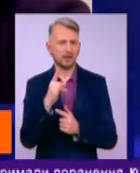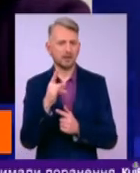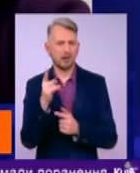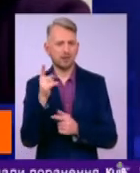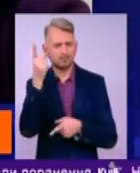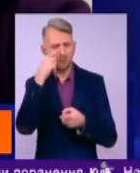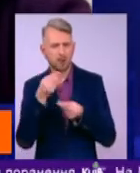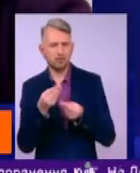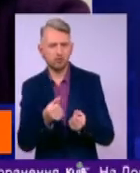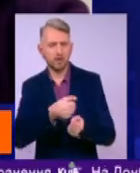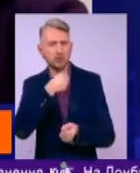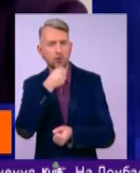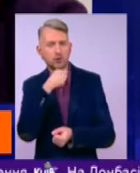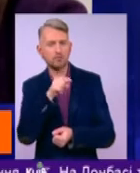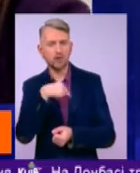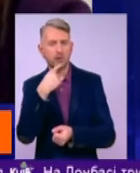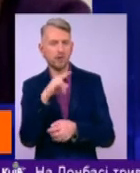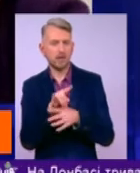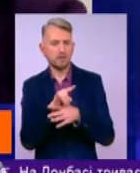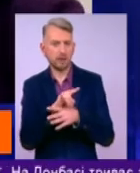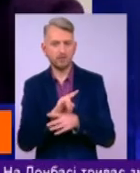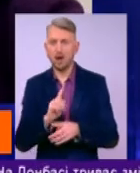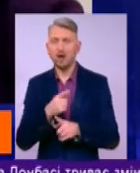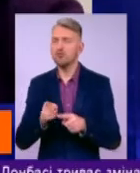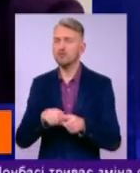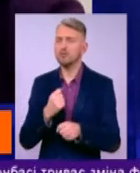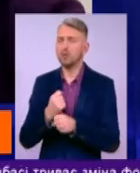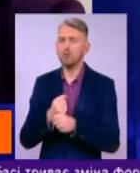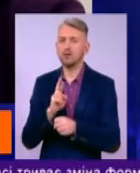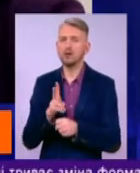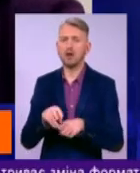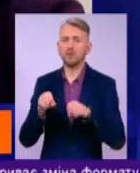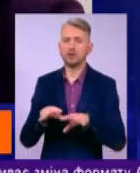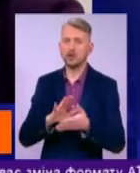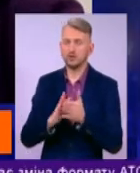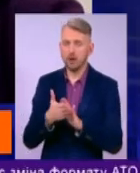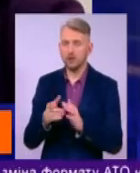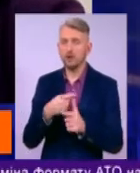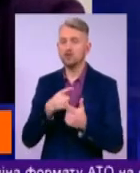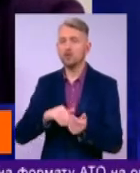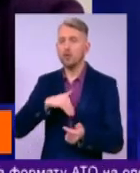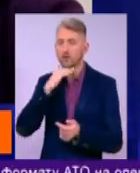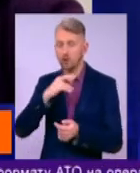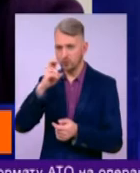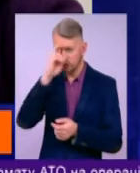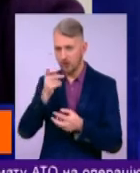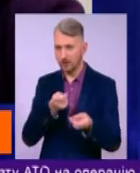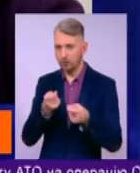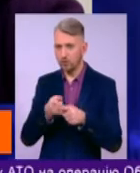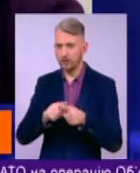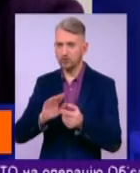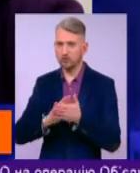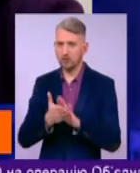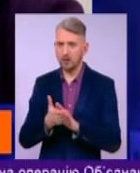маніпулює дорослими, що вона говорить неправду. Що з цим робити? Як врегулювати? Чи достатньо держава регулює цю